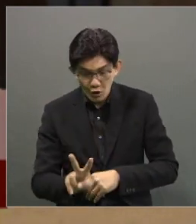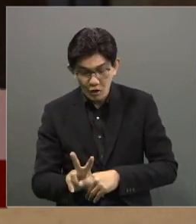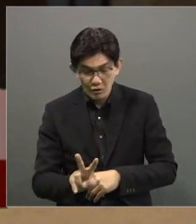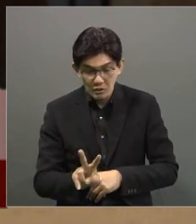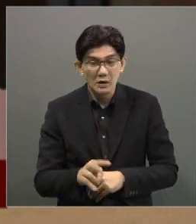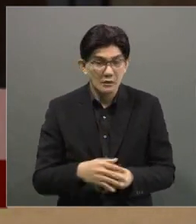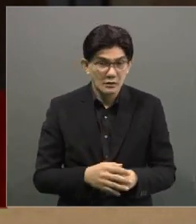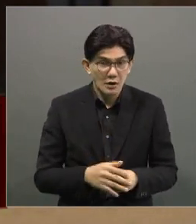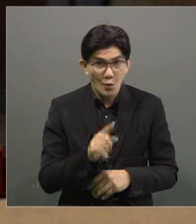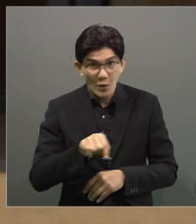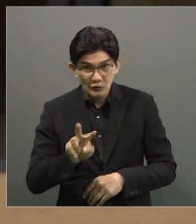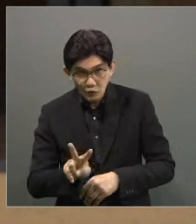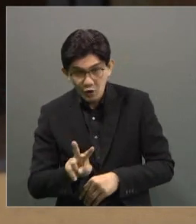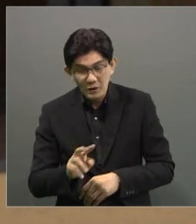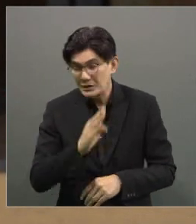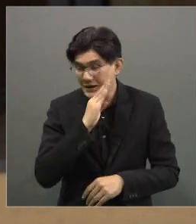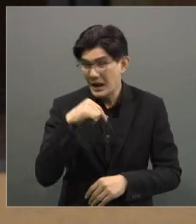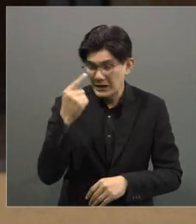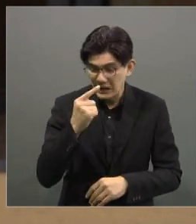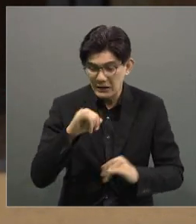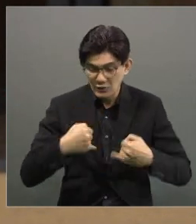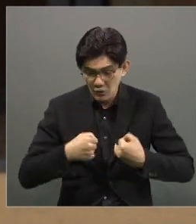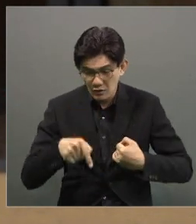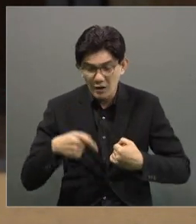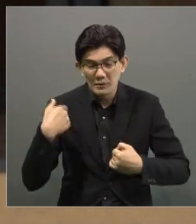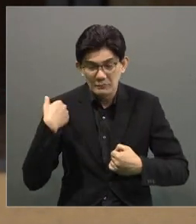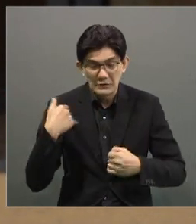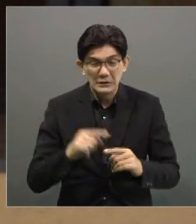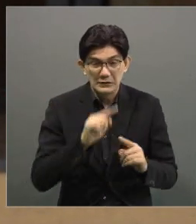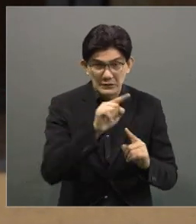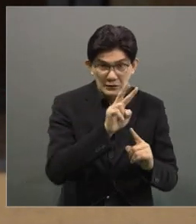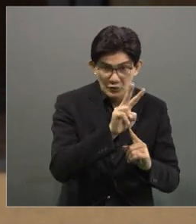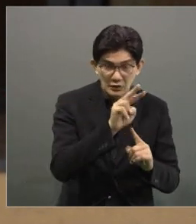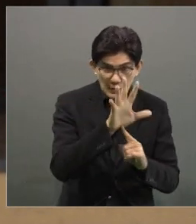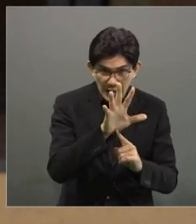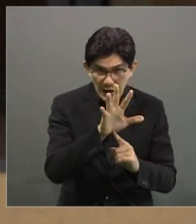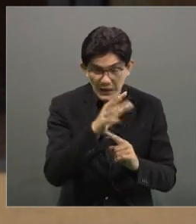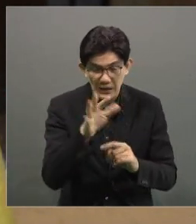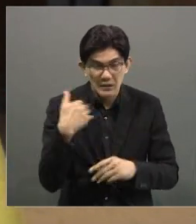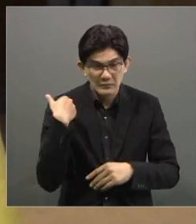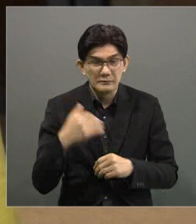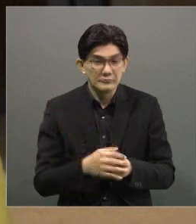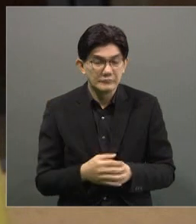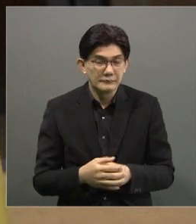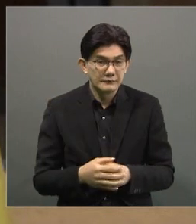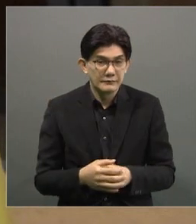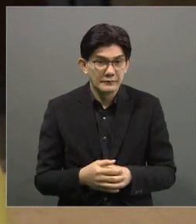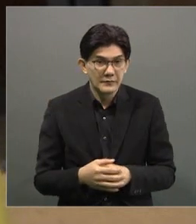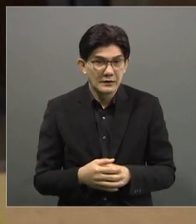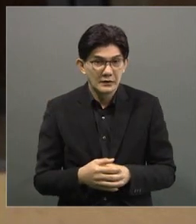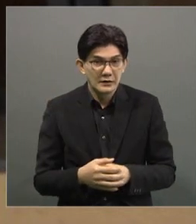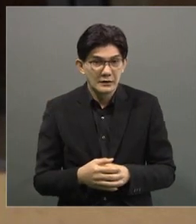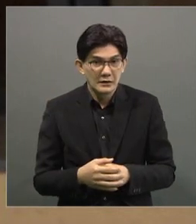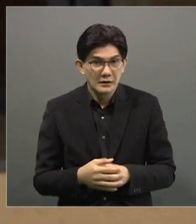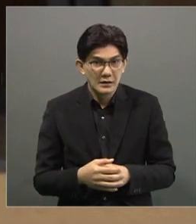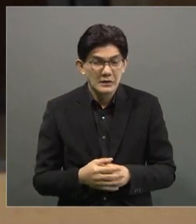ว่าถ้าผู้ใดครอบครองประเภทหนึ่งประเภทสองประเภทห้าวัตถุอริประเภทหนึ่งประเภทสองใน